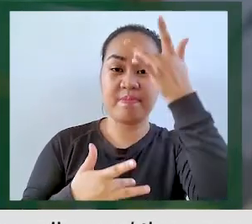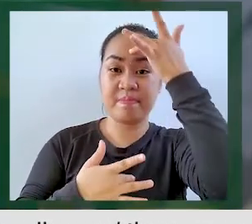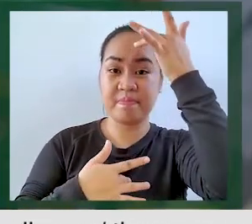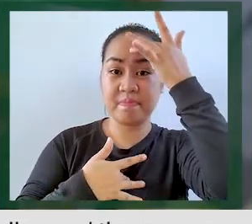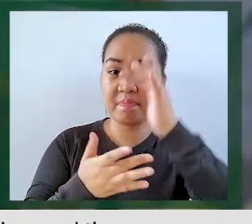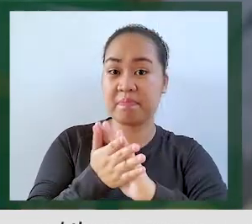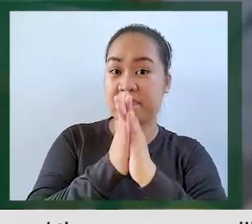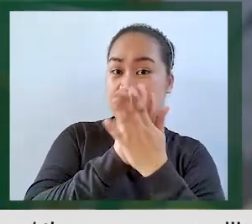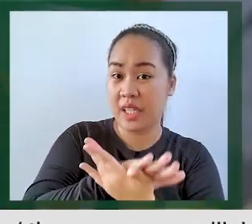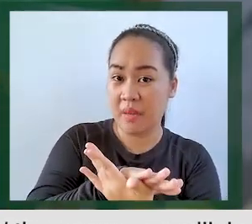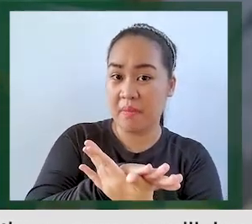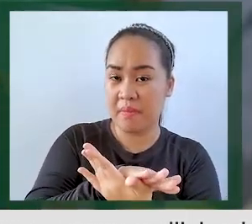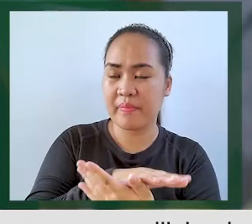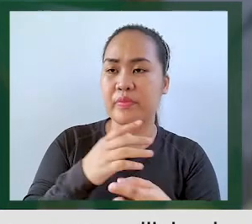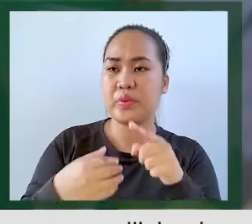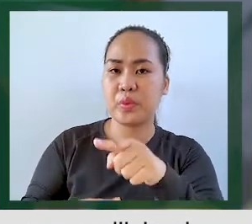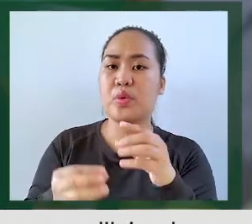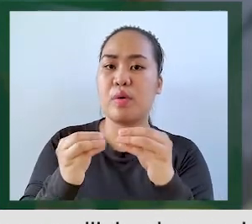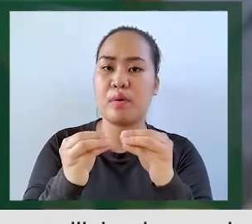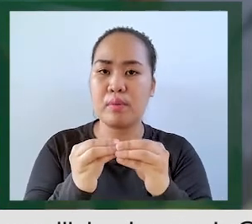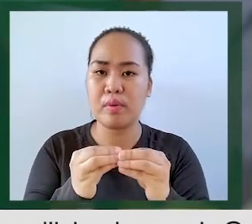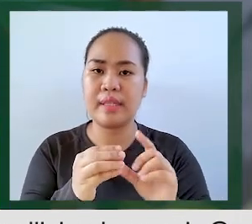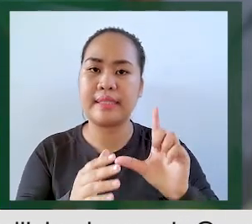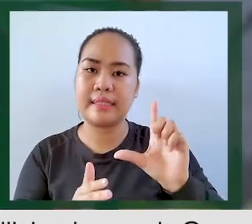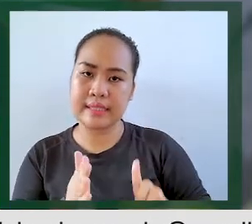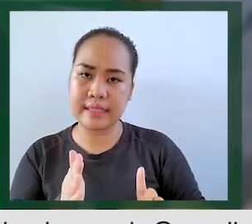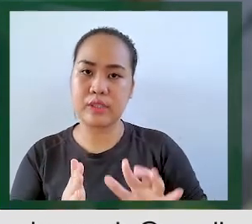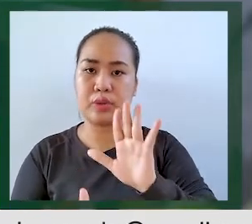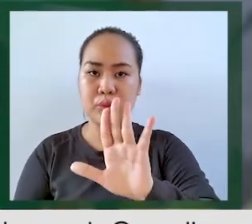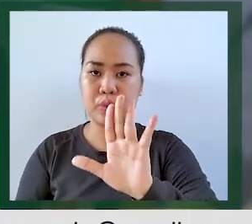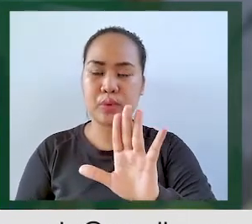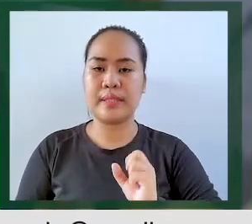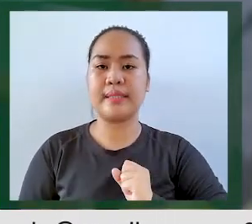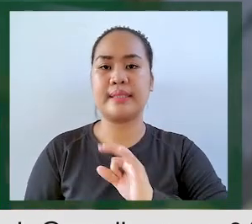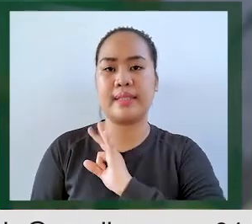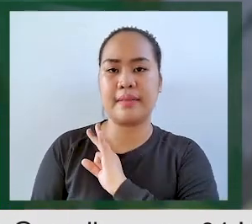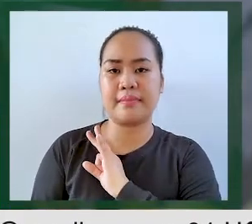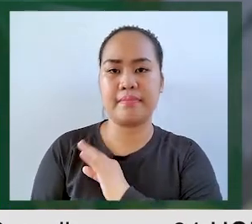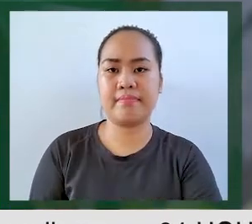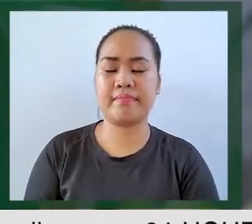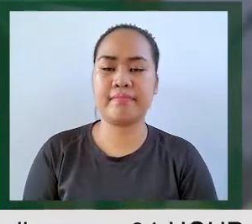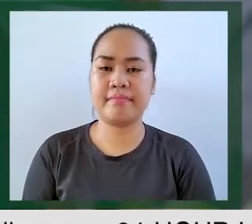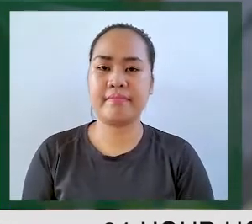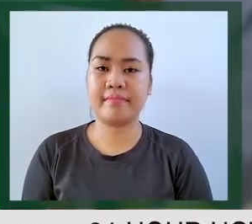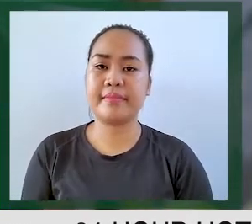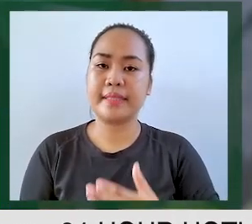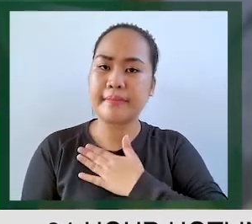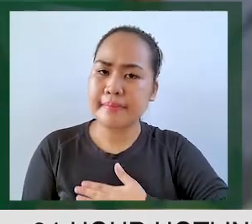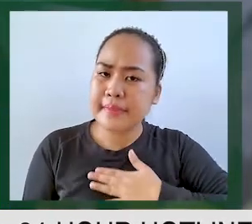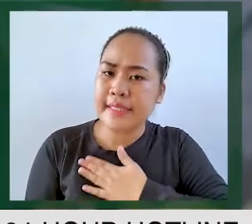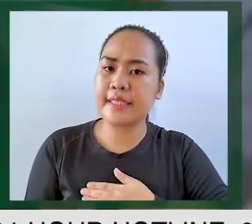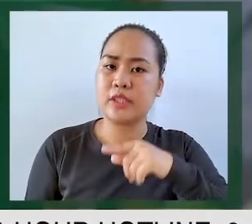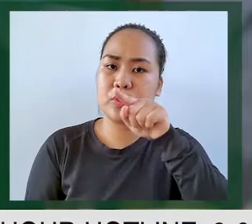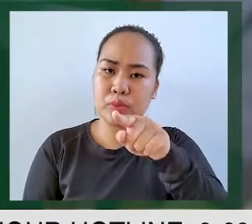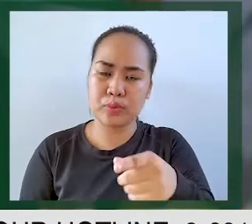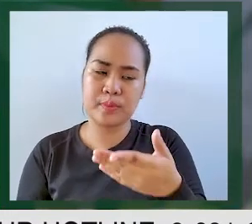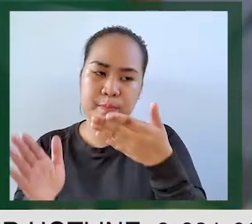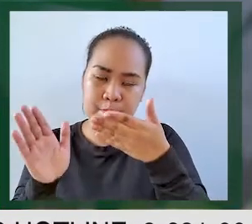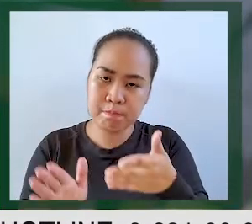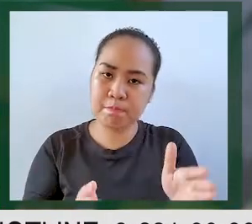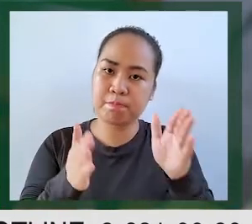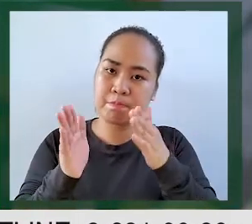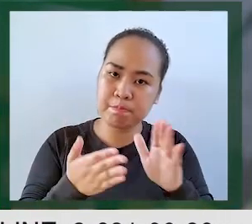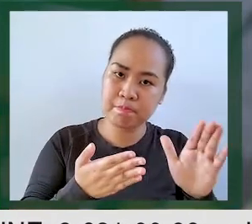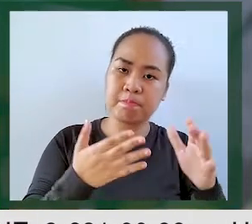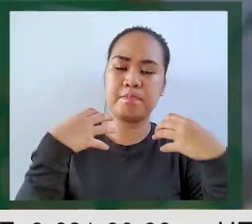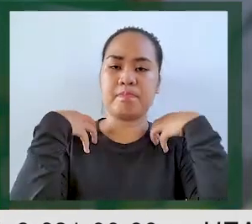workplace. Sa ating mga empleyado naman na nagko-complain sa amin, nagpaparating ng inyong mga complaints sa amin and concerns sa